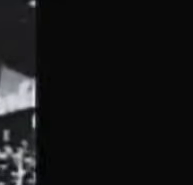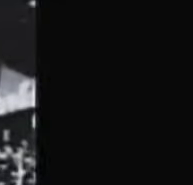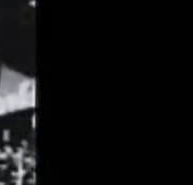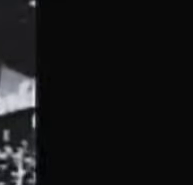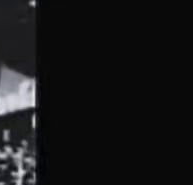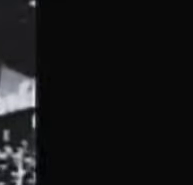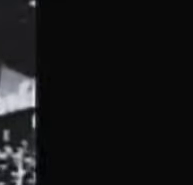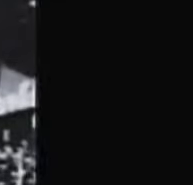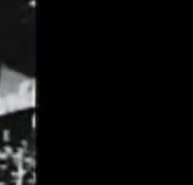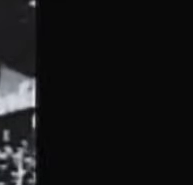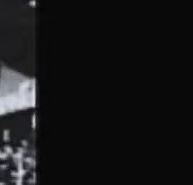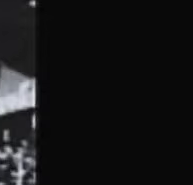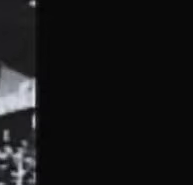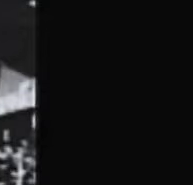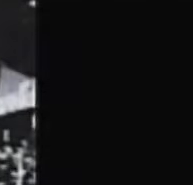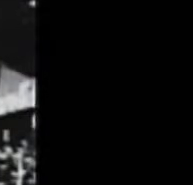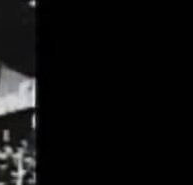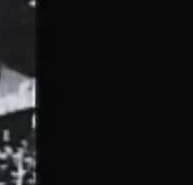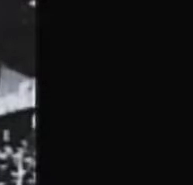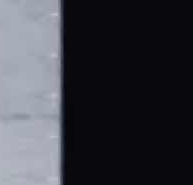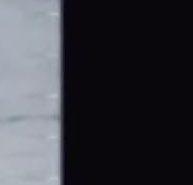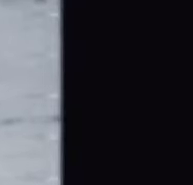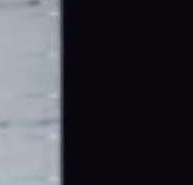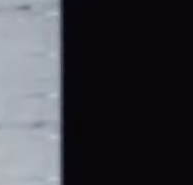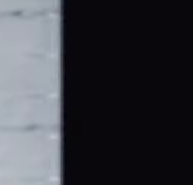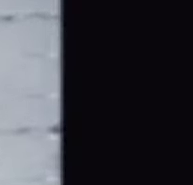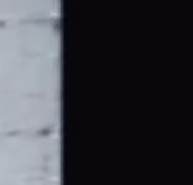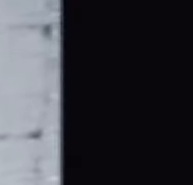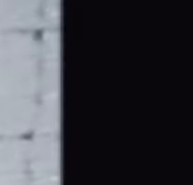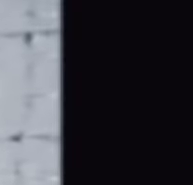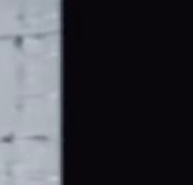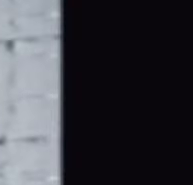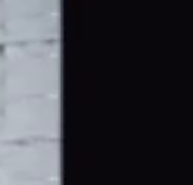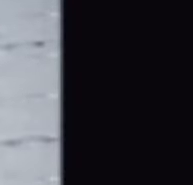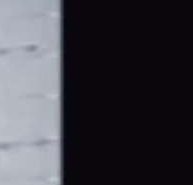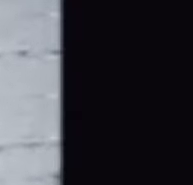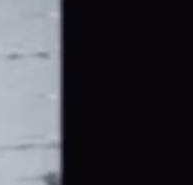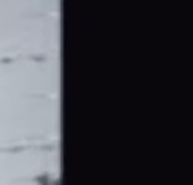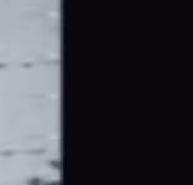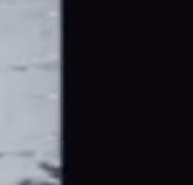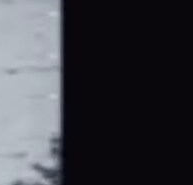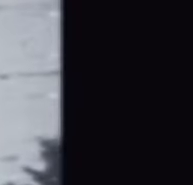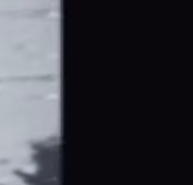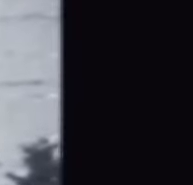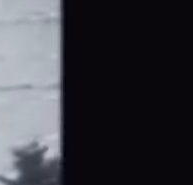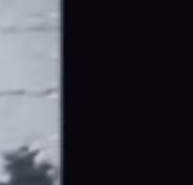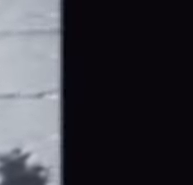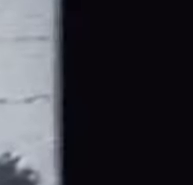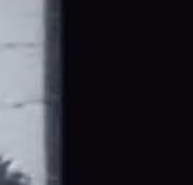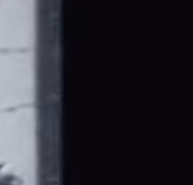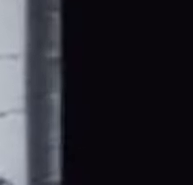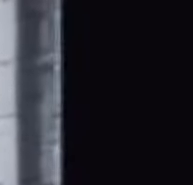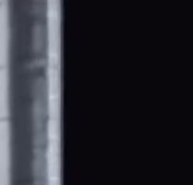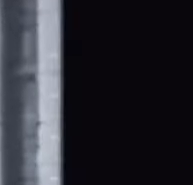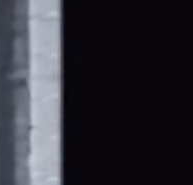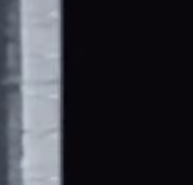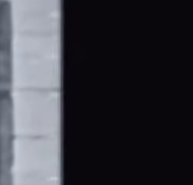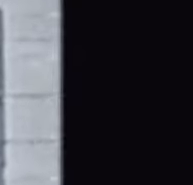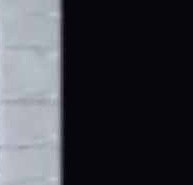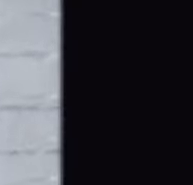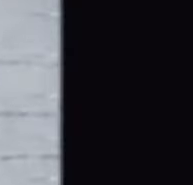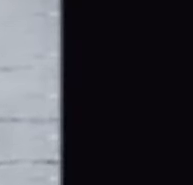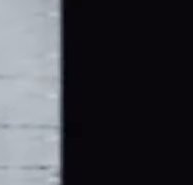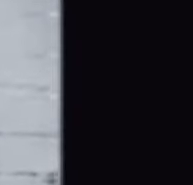in München wurden hunderte Gewerkschafter, Sozialdemokraten und Kommunisten verhaftet und ins KZ Dachau gesperrt.